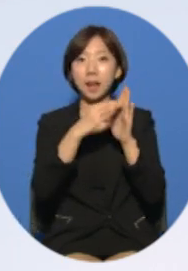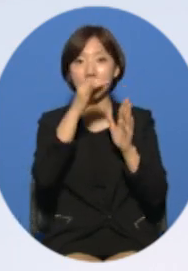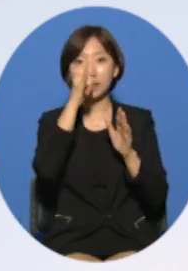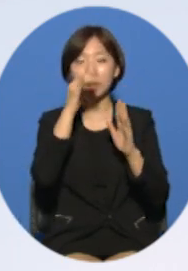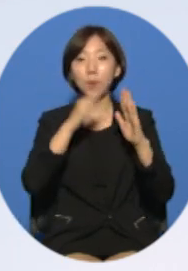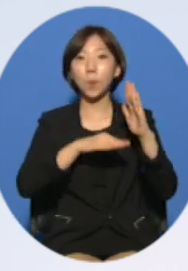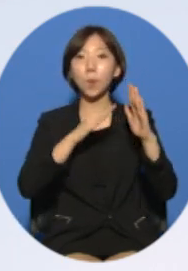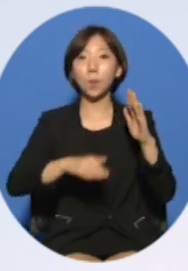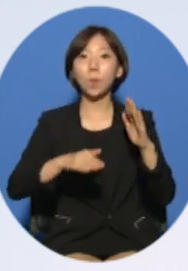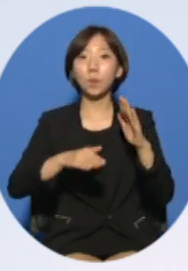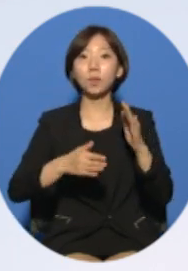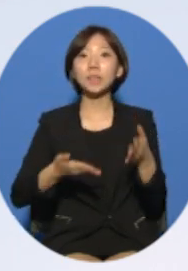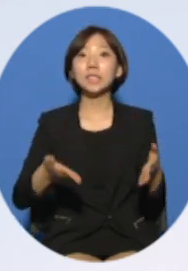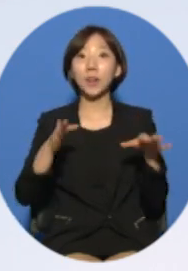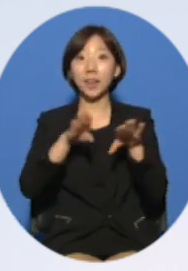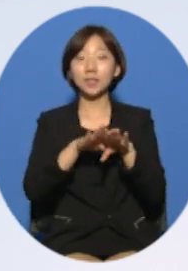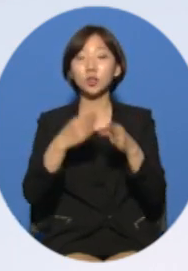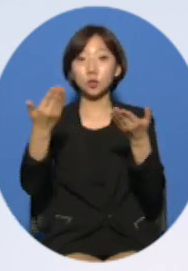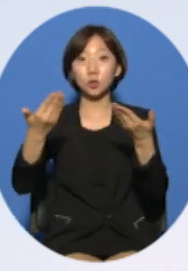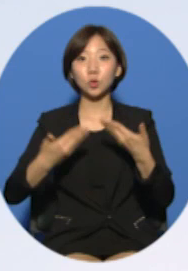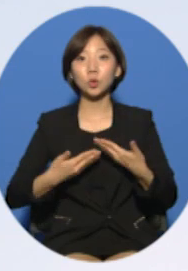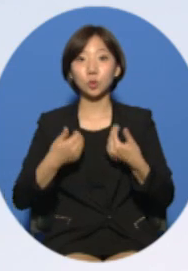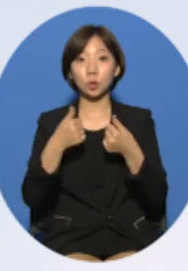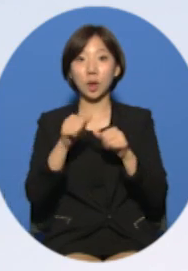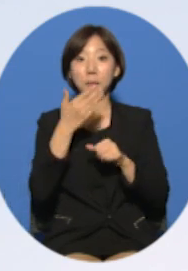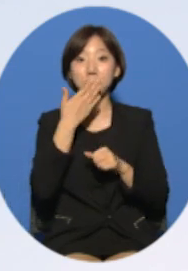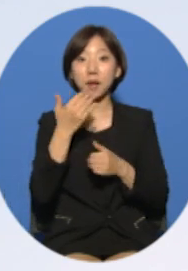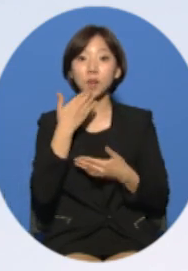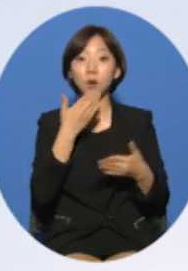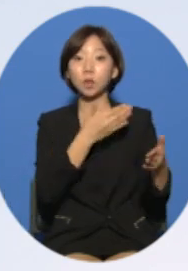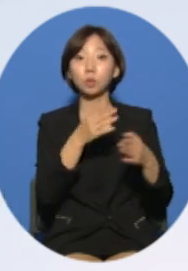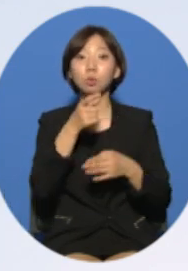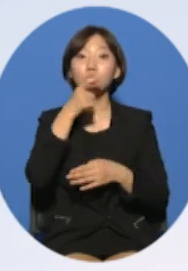된다 이렇게 그렇습니다. 이해하면 되겠죠. 그렇습니다. 네. 네. 경기도 수원시